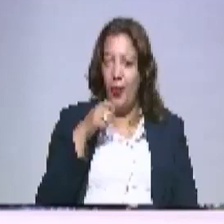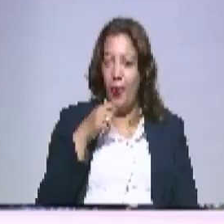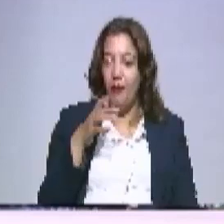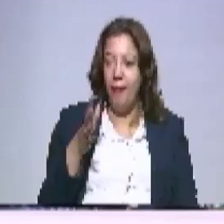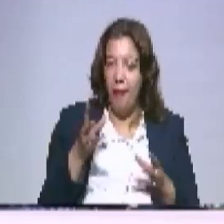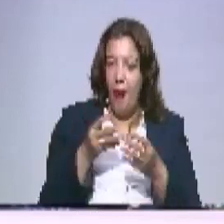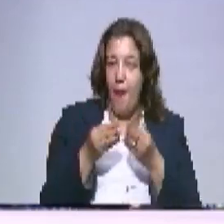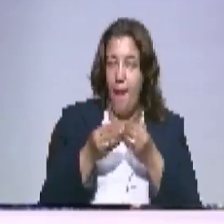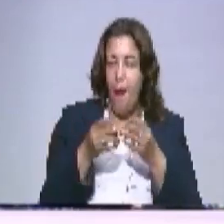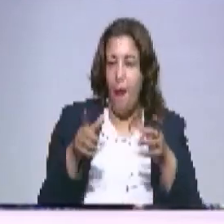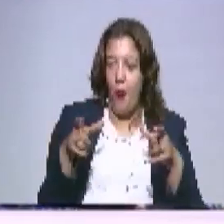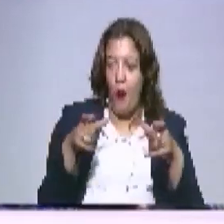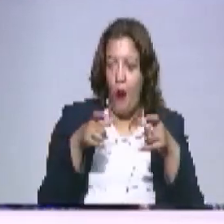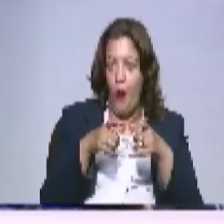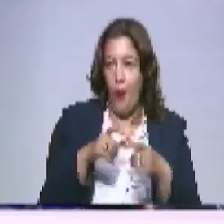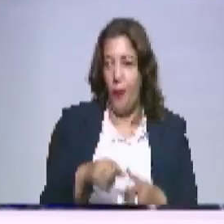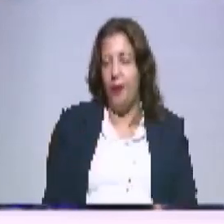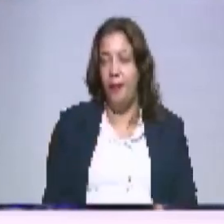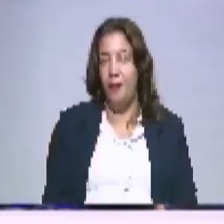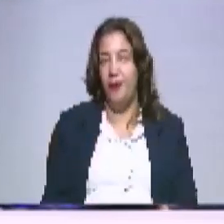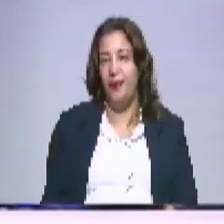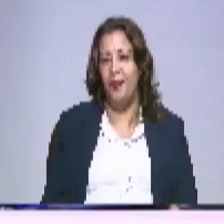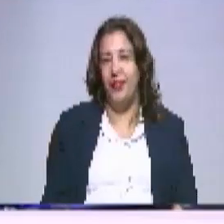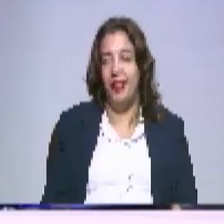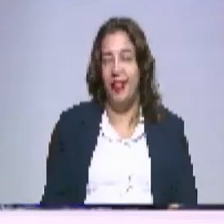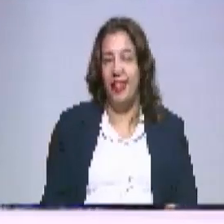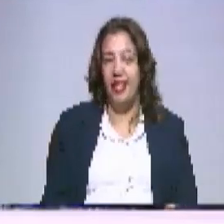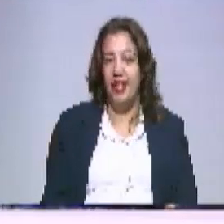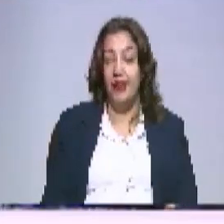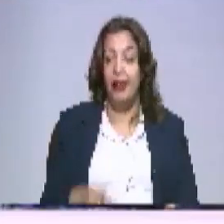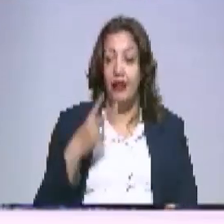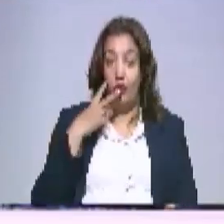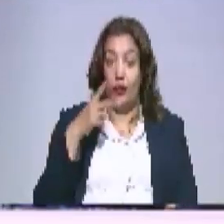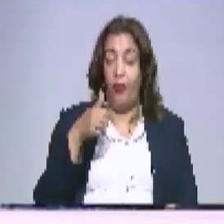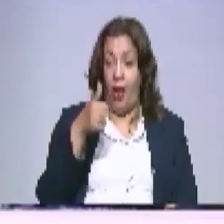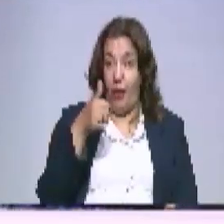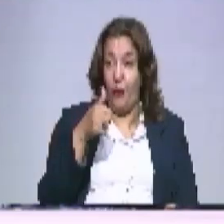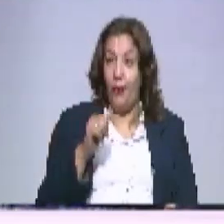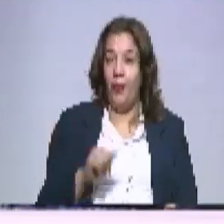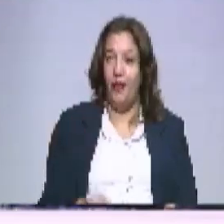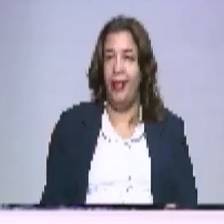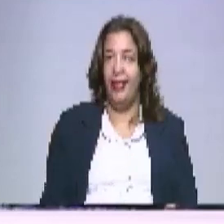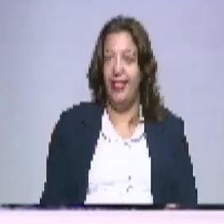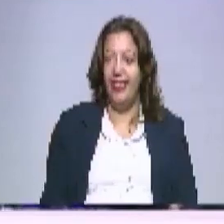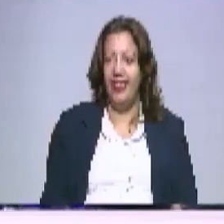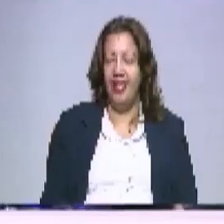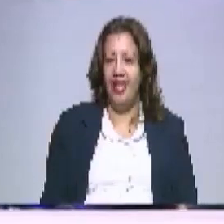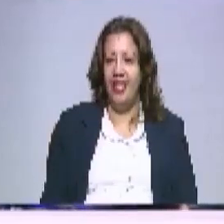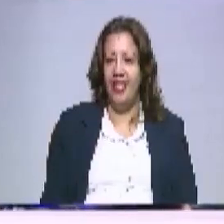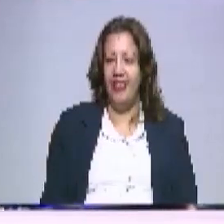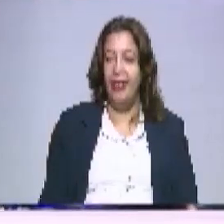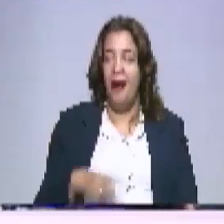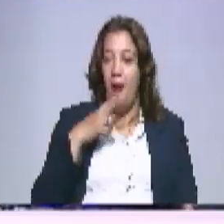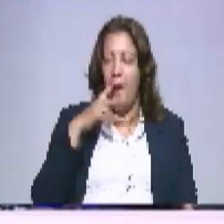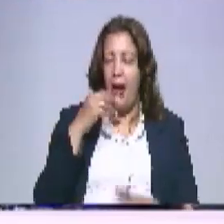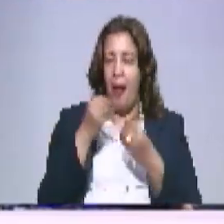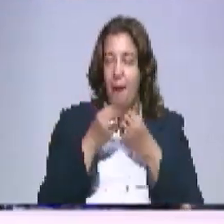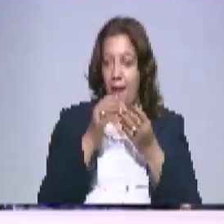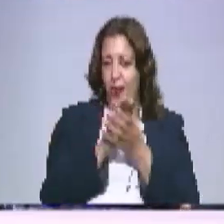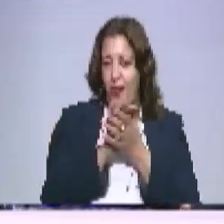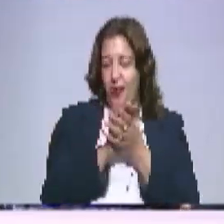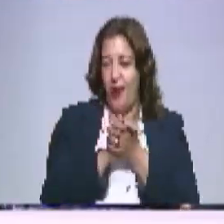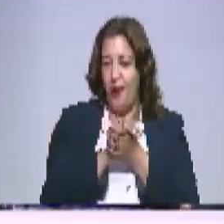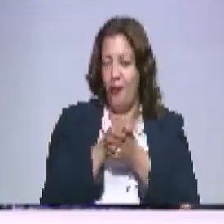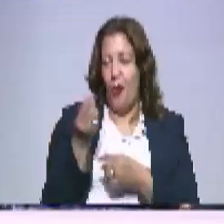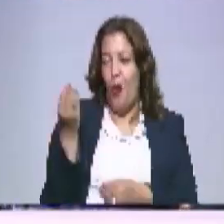مره. براحتك اندرو صديق البرنامج، لو في حاجه قول لي انا اغيرها لك، انت اللي بتظبط الاداء. قول لي انت